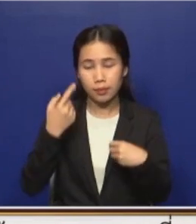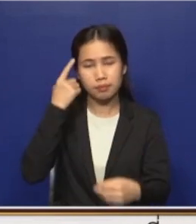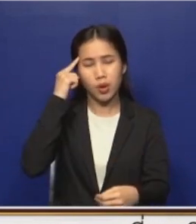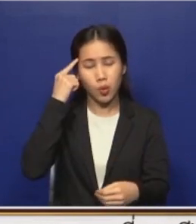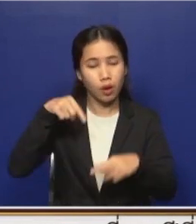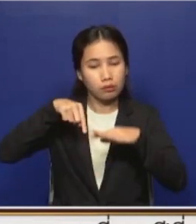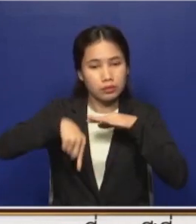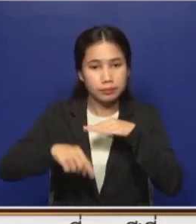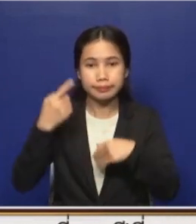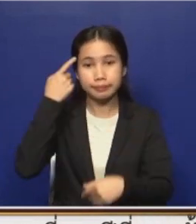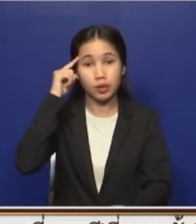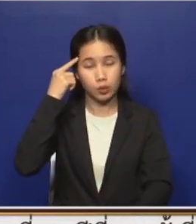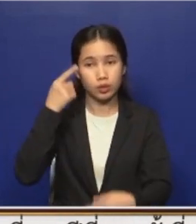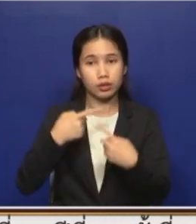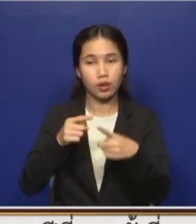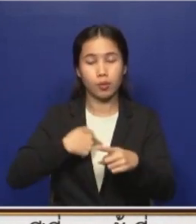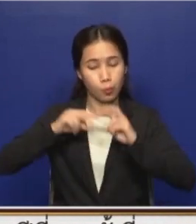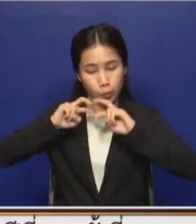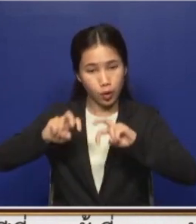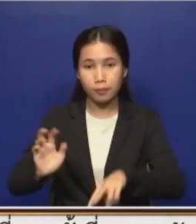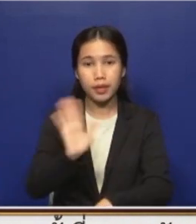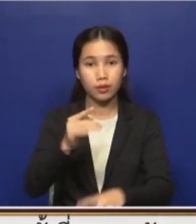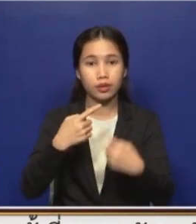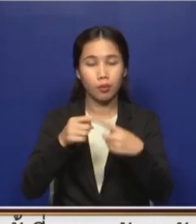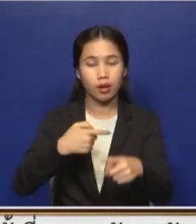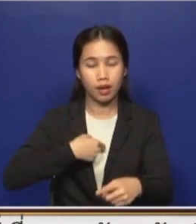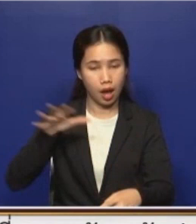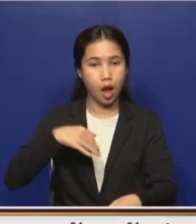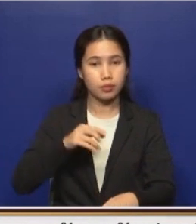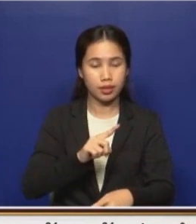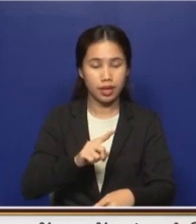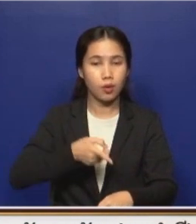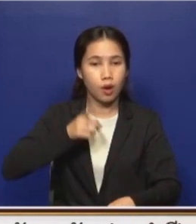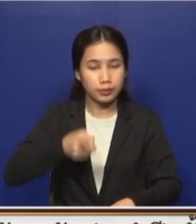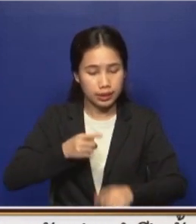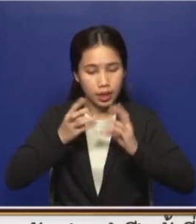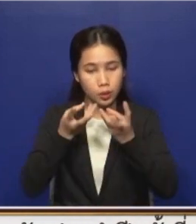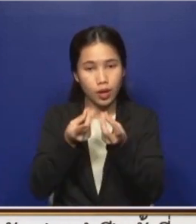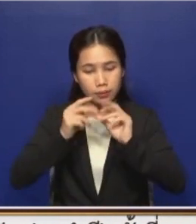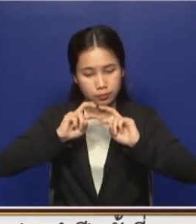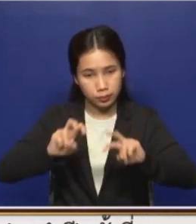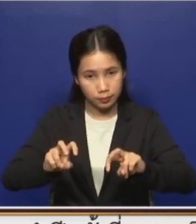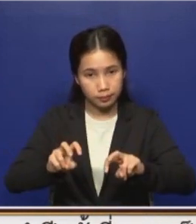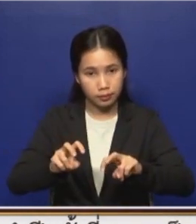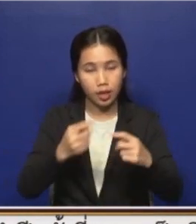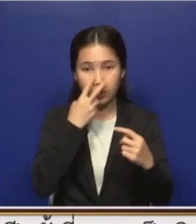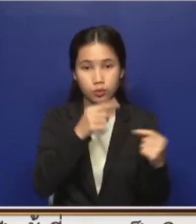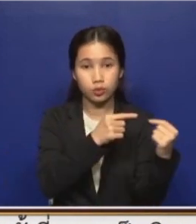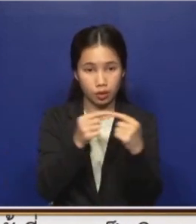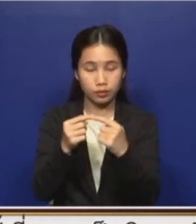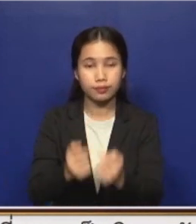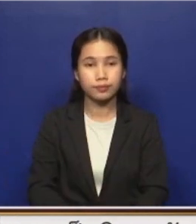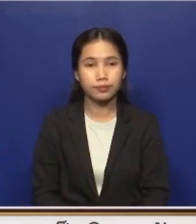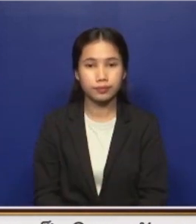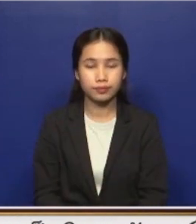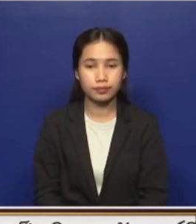ทุเรียนมังคุดลำไยท่านรู้ไหมทุเรียนเกิดอะไรขึ้นฮะทุเรียนคือราชาผลไม้โลกฮะตลาดใหญ่ของเ